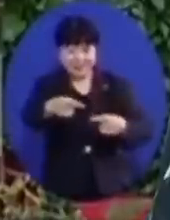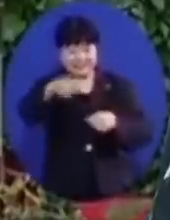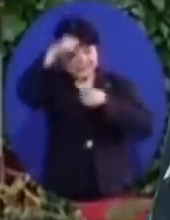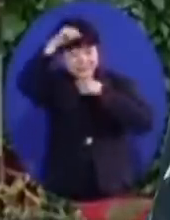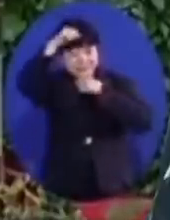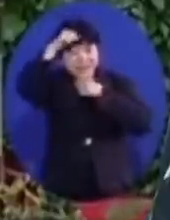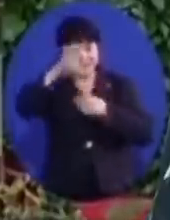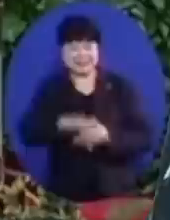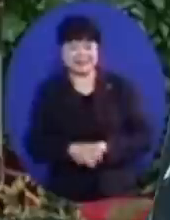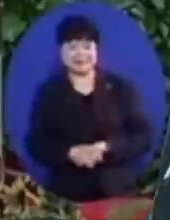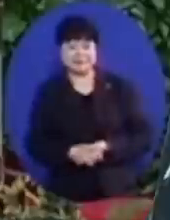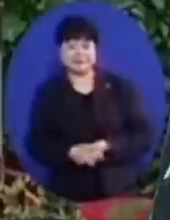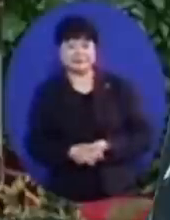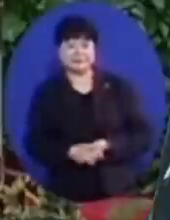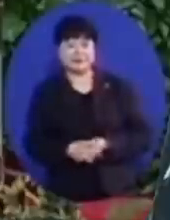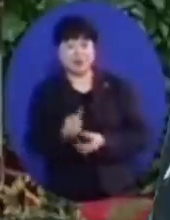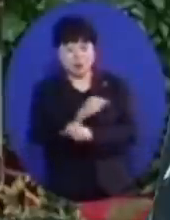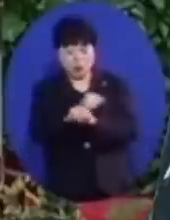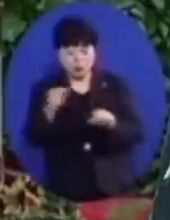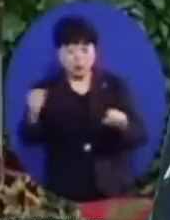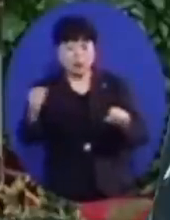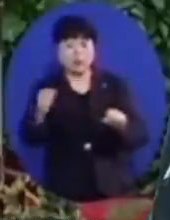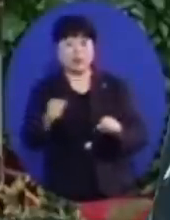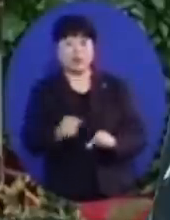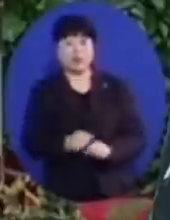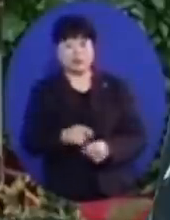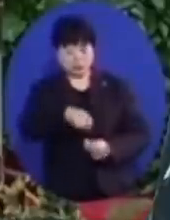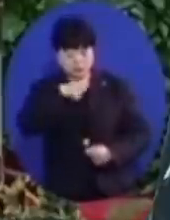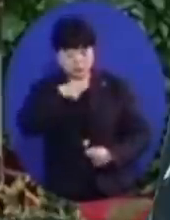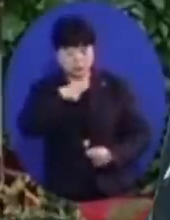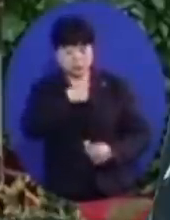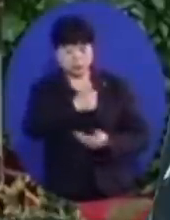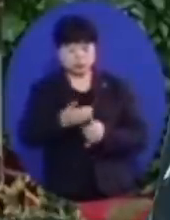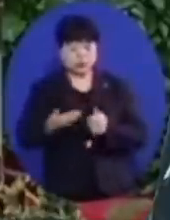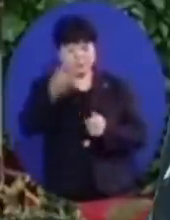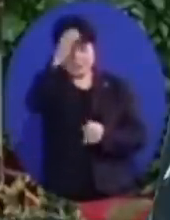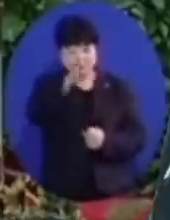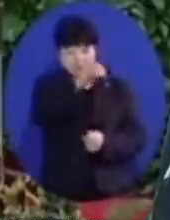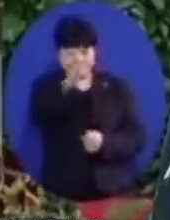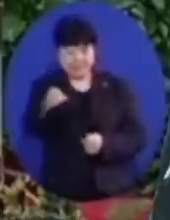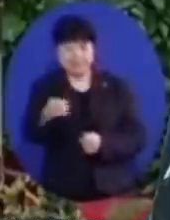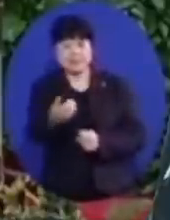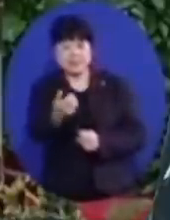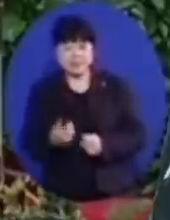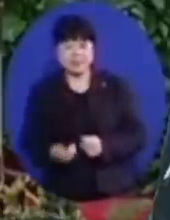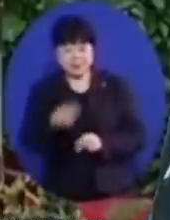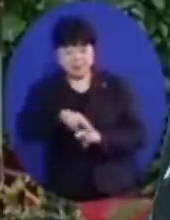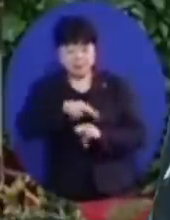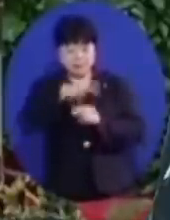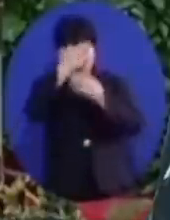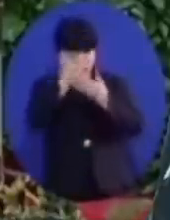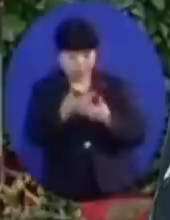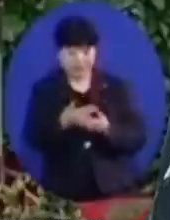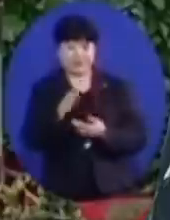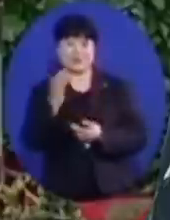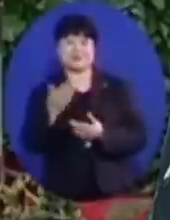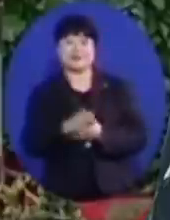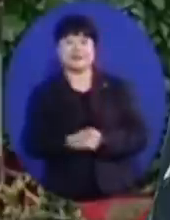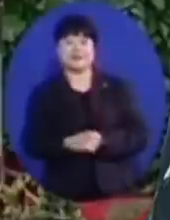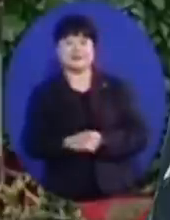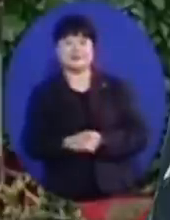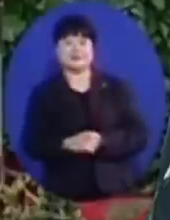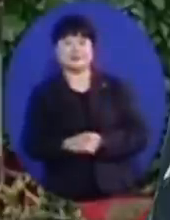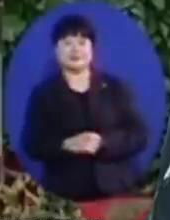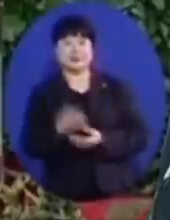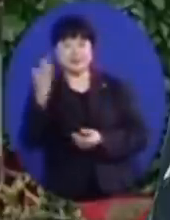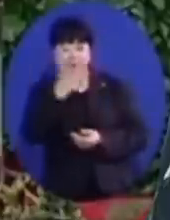신발인 것입니다 왜냐하면 용서도 용서와 의도 주님이 십자가에서 이미 선물로 주신 것이고